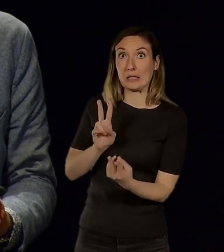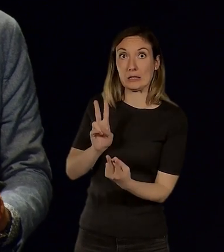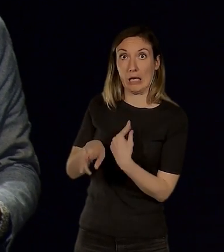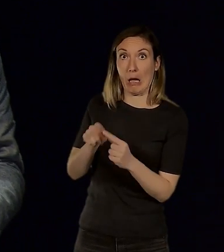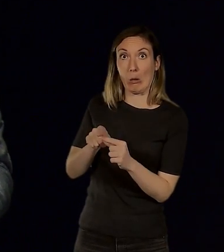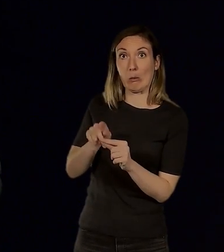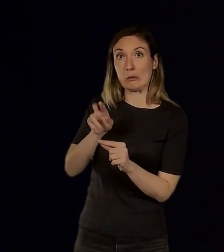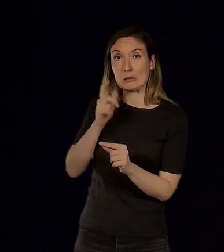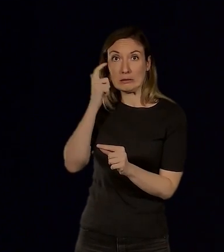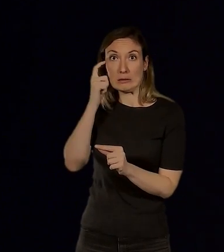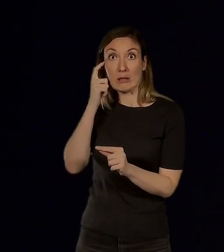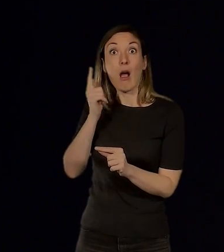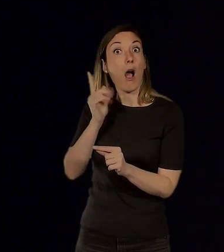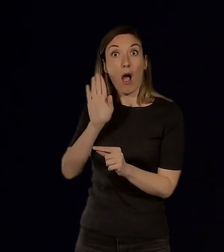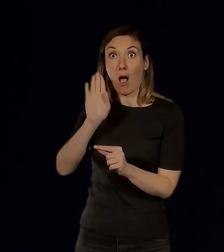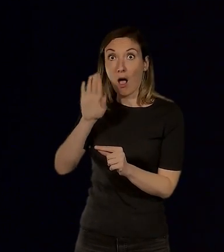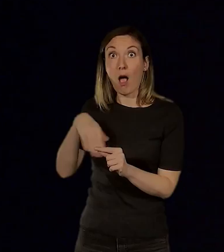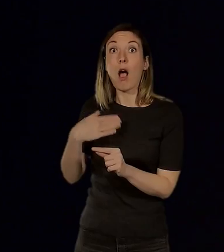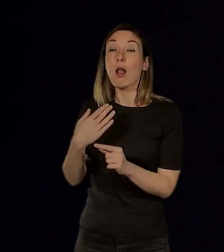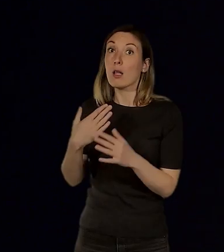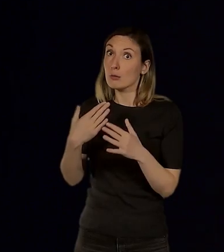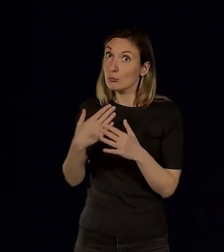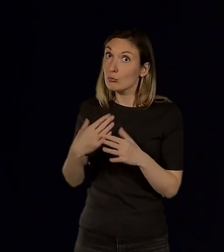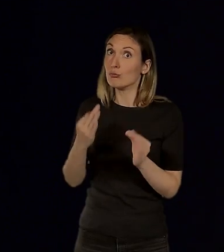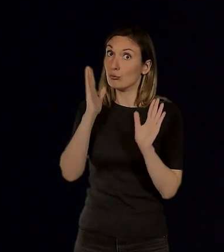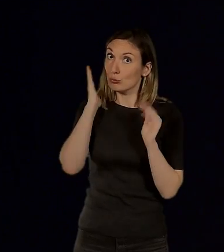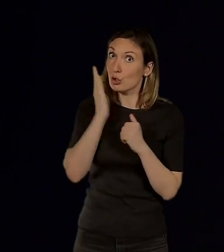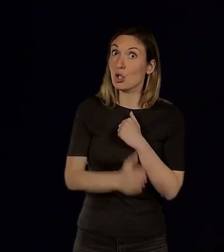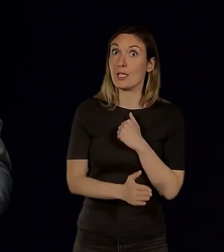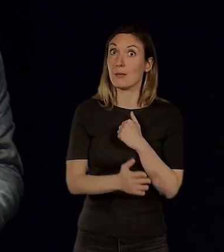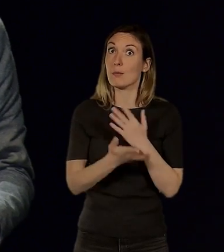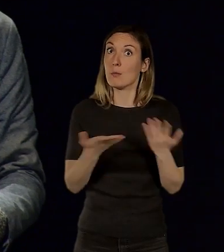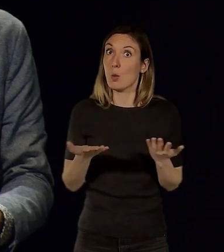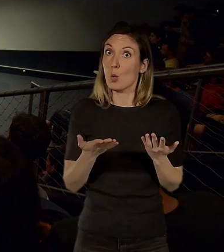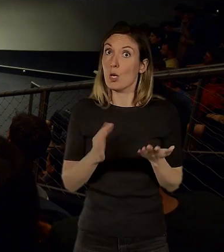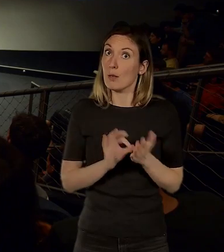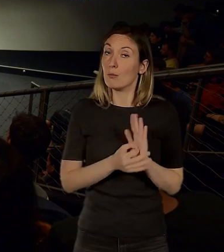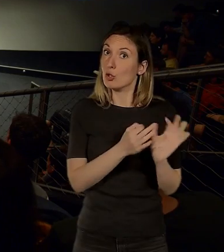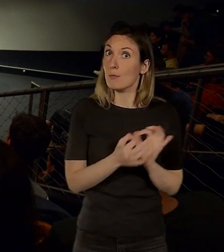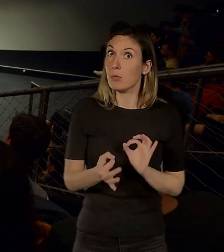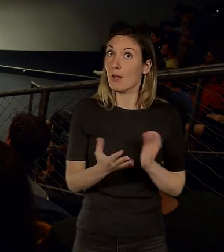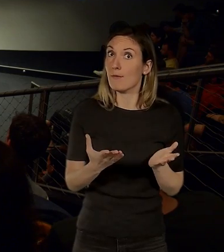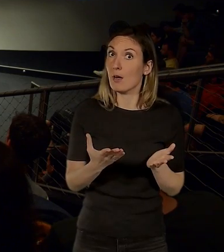řešení to bez toho mostu. Je to kvůli té realističnosti toho projektu? Ne, takhle,